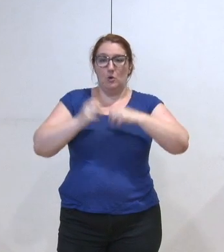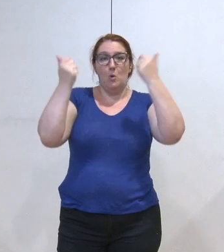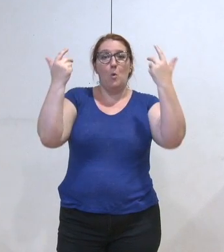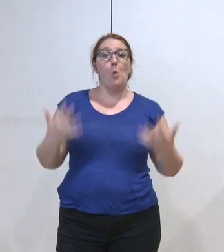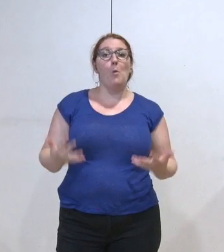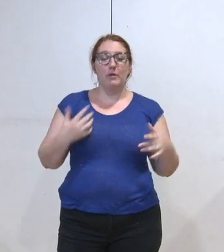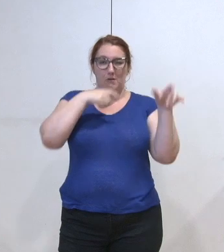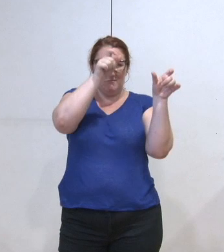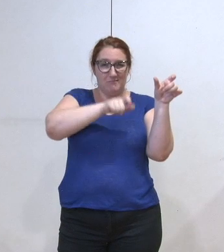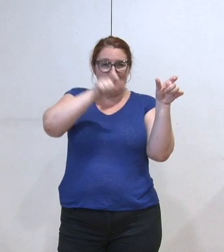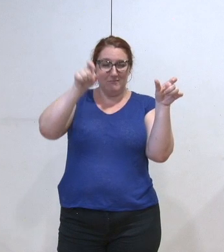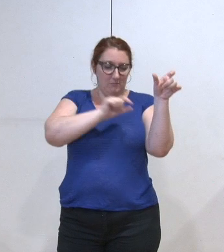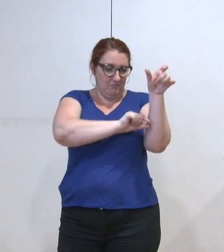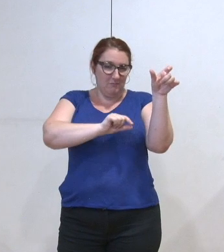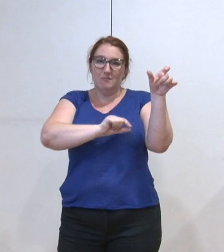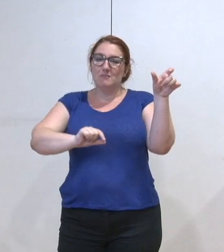sous